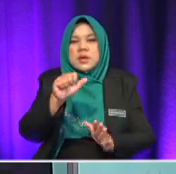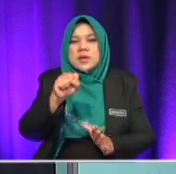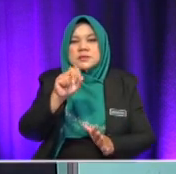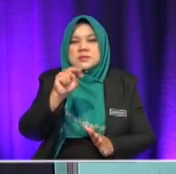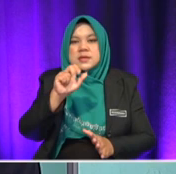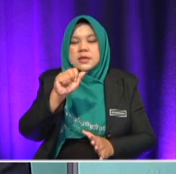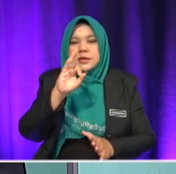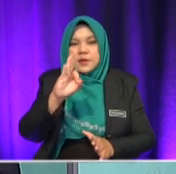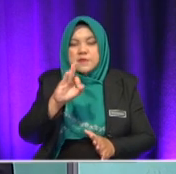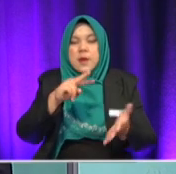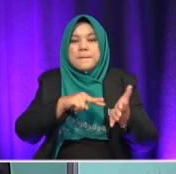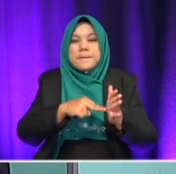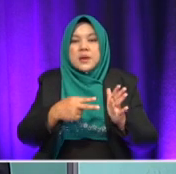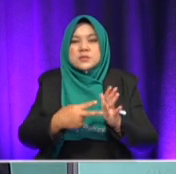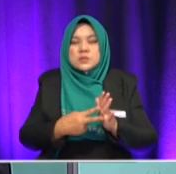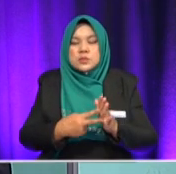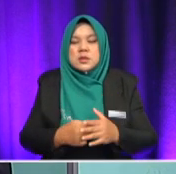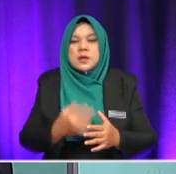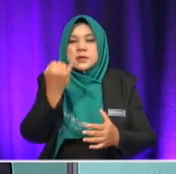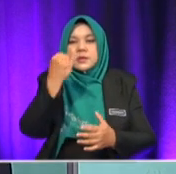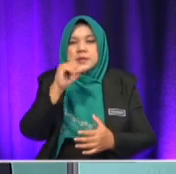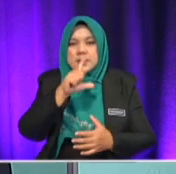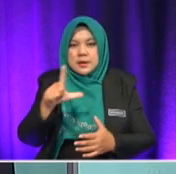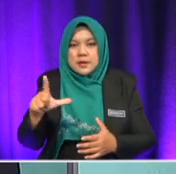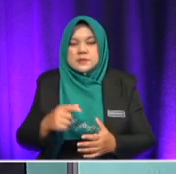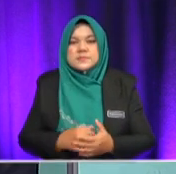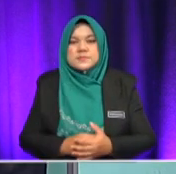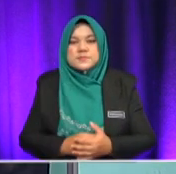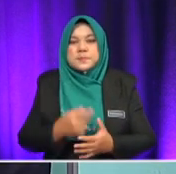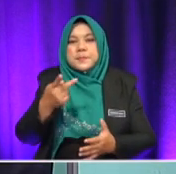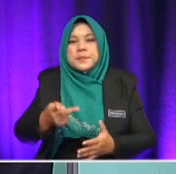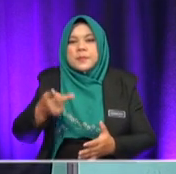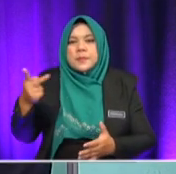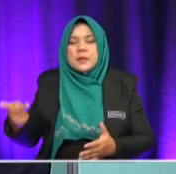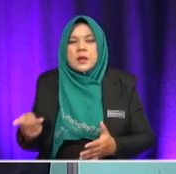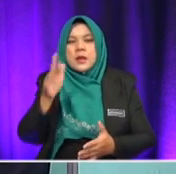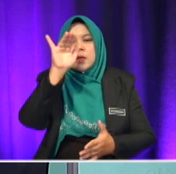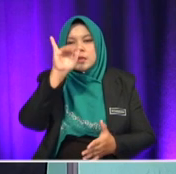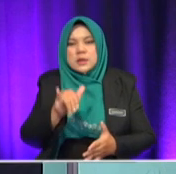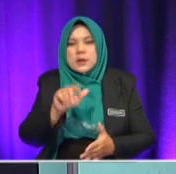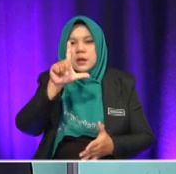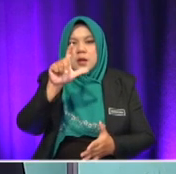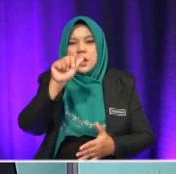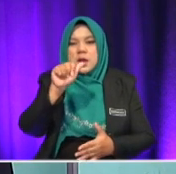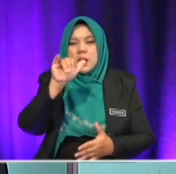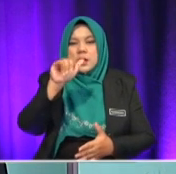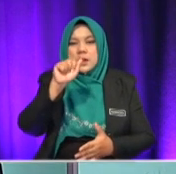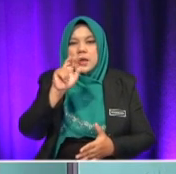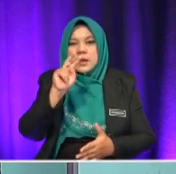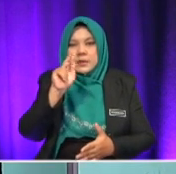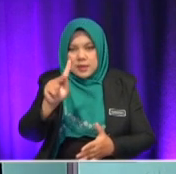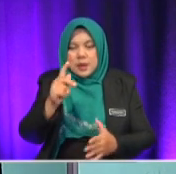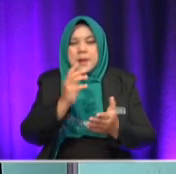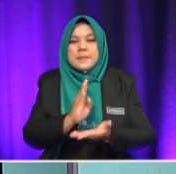tengok dulu pengertian asnaf ialah pihak yang layak menerima bantuan zakat